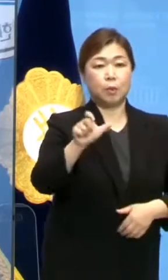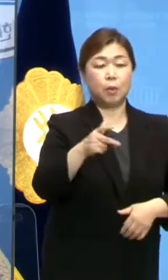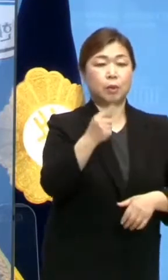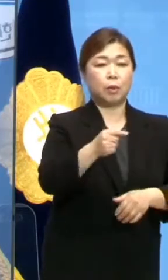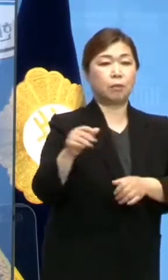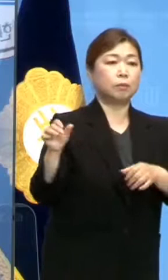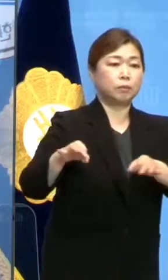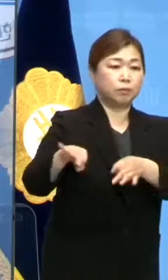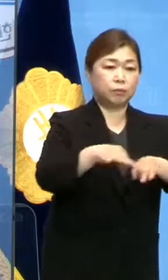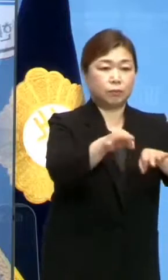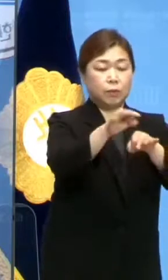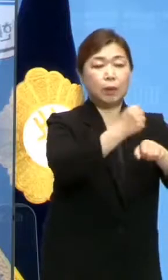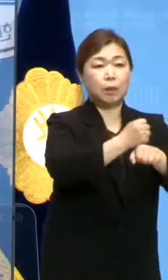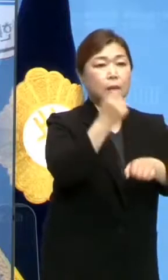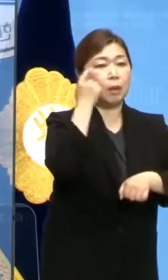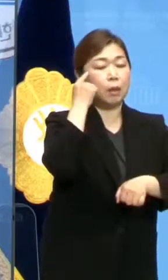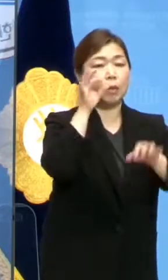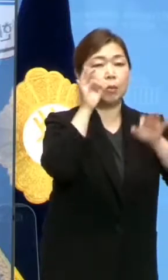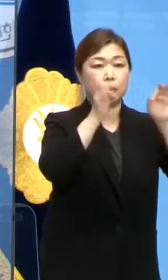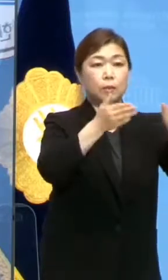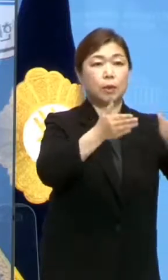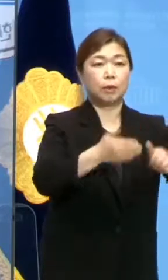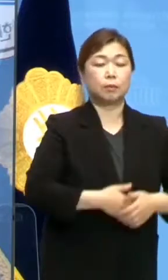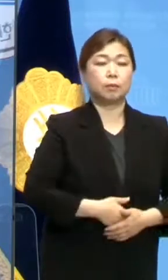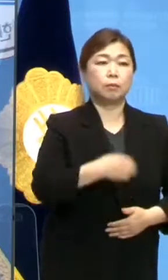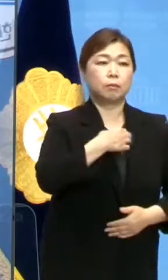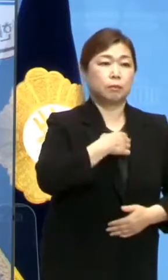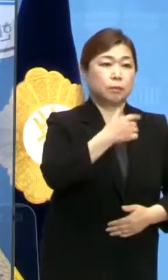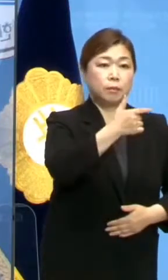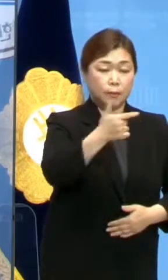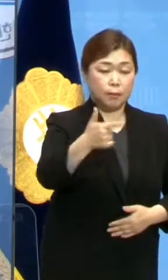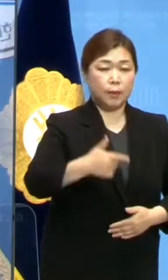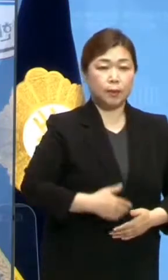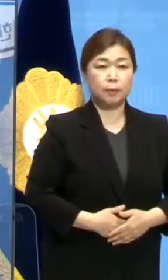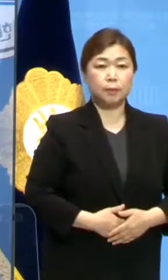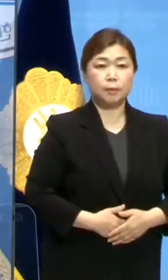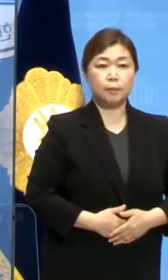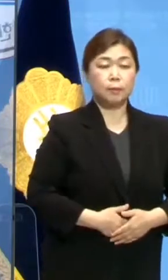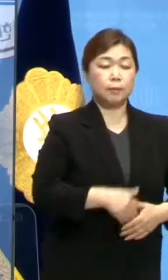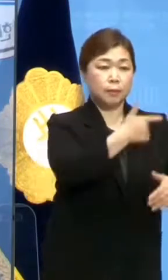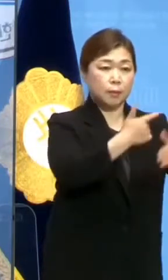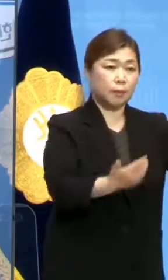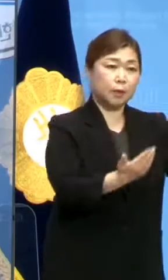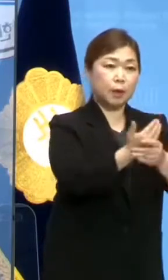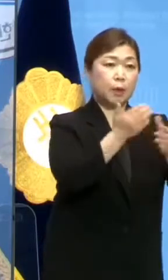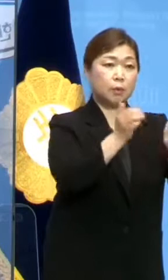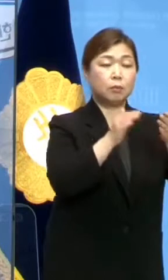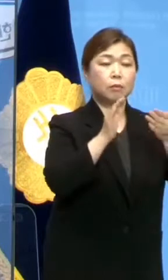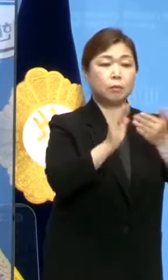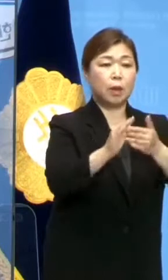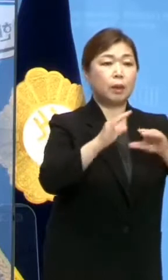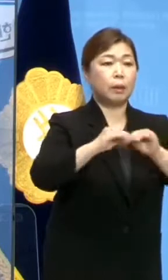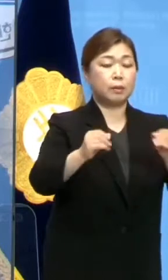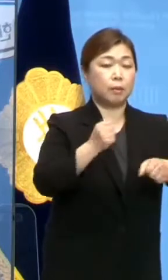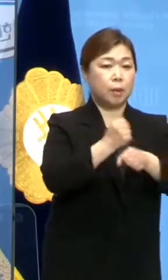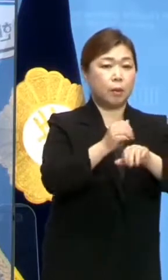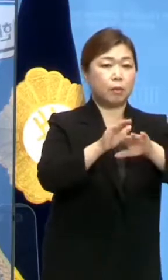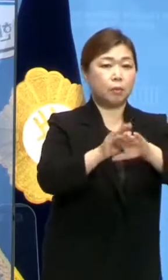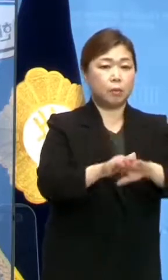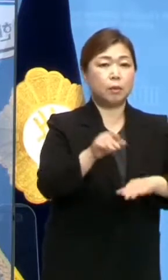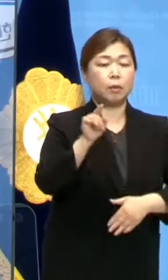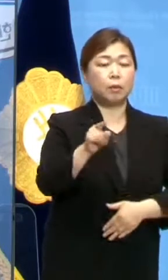통학을 한다고 생각해보십시오 위험천만 합니다 대형 사고 난 뒤에 대책을 마련하는